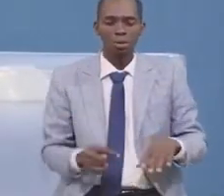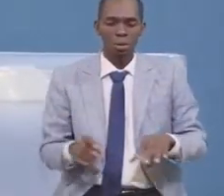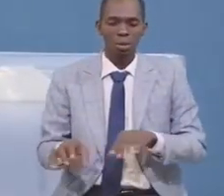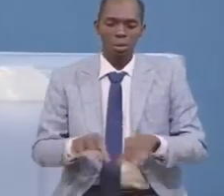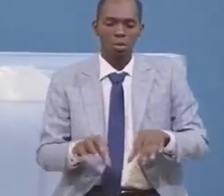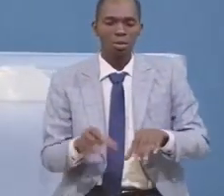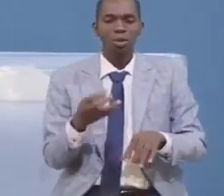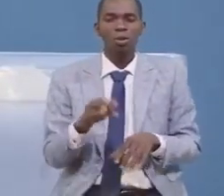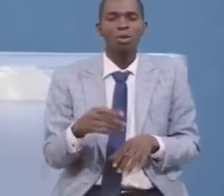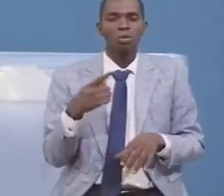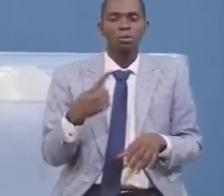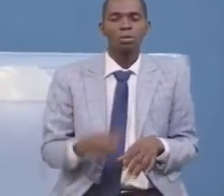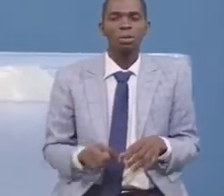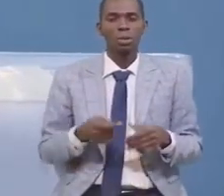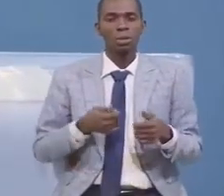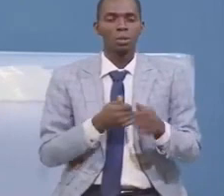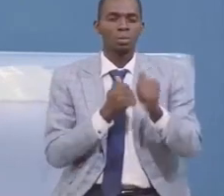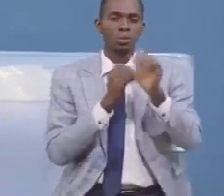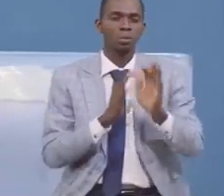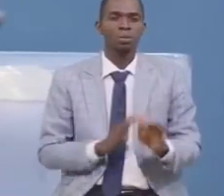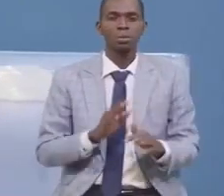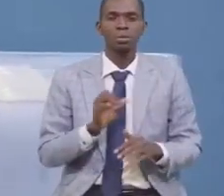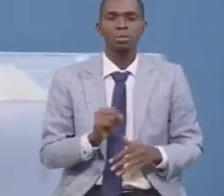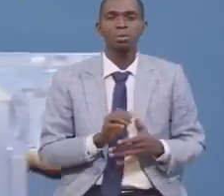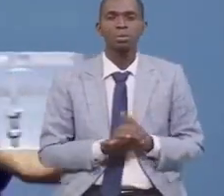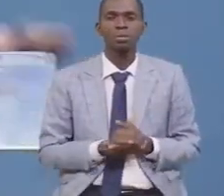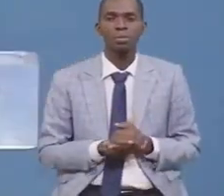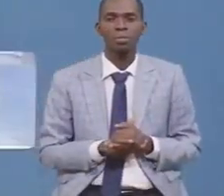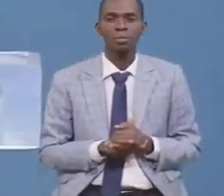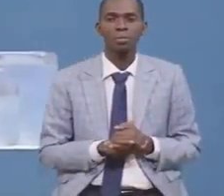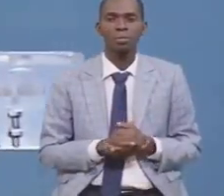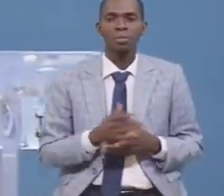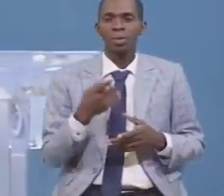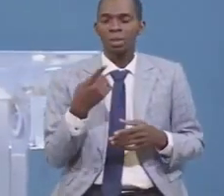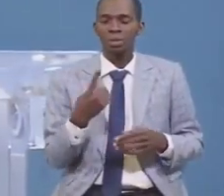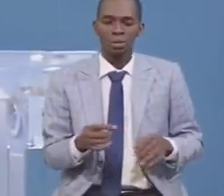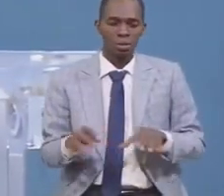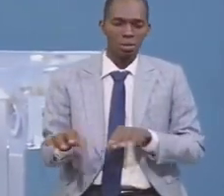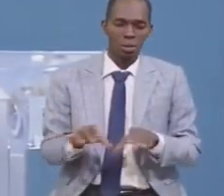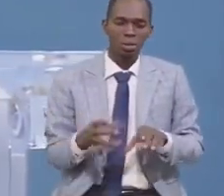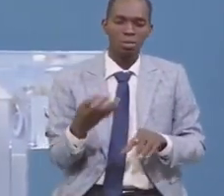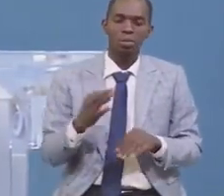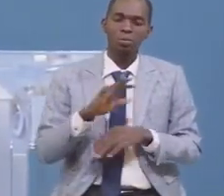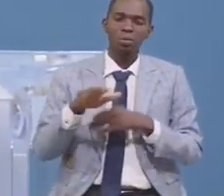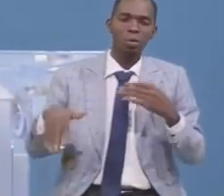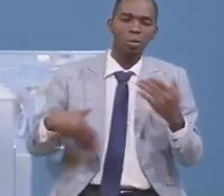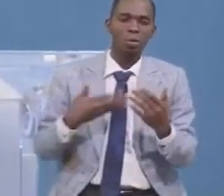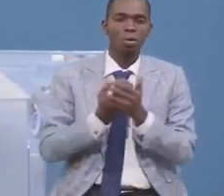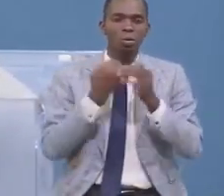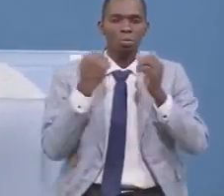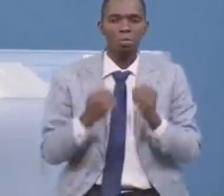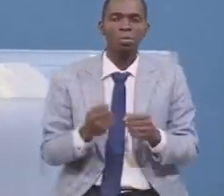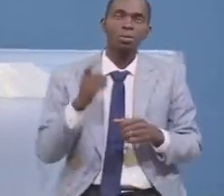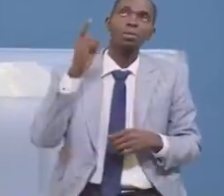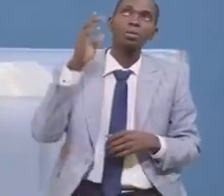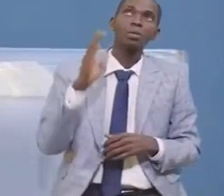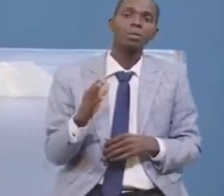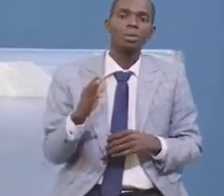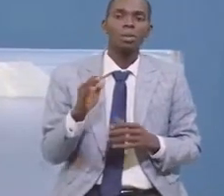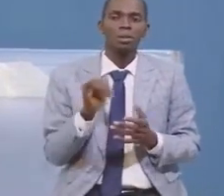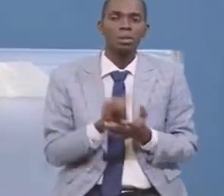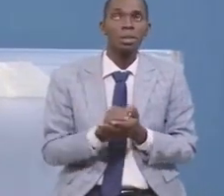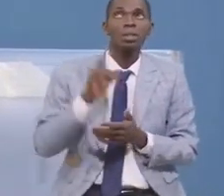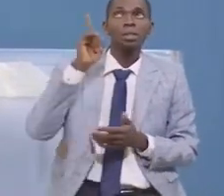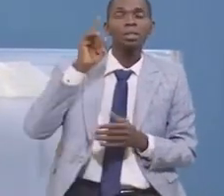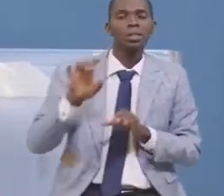గ్రంథంలో ఒక పుస్తకం పేరే అపోస్తలుల యొక్క కార్యములు. The acts of the Almighty. సర్వశక్తిగల దేవుని కార్యములు. That he did